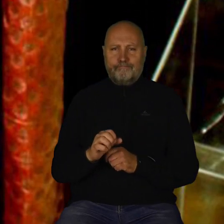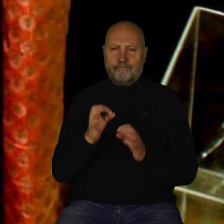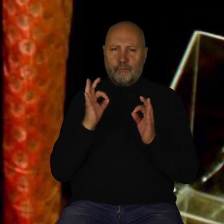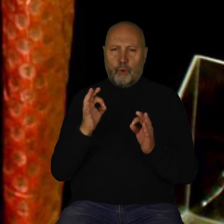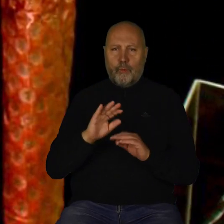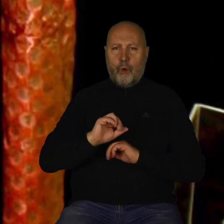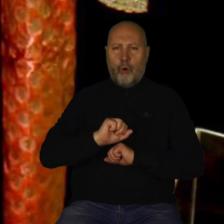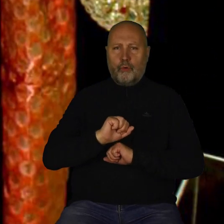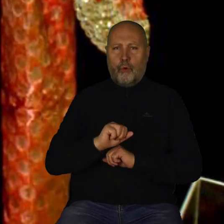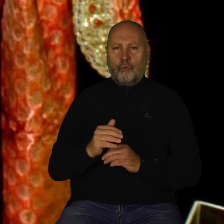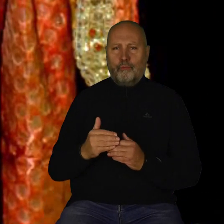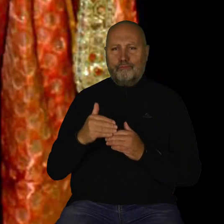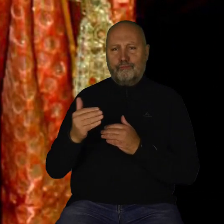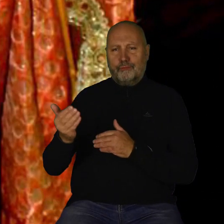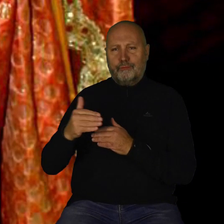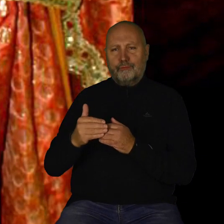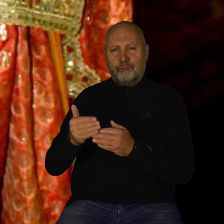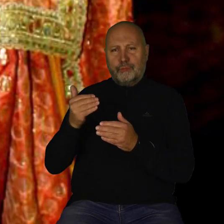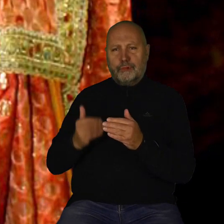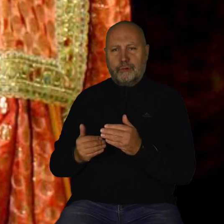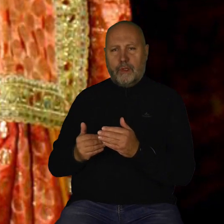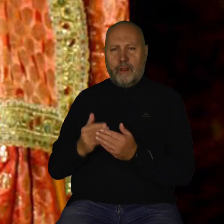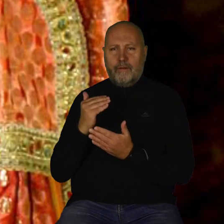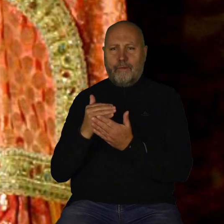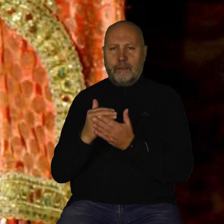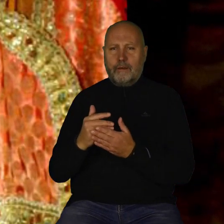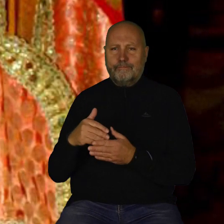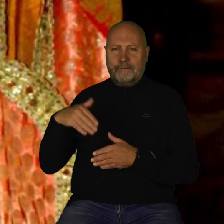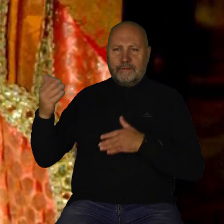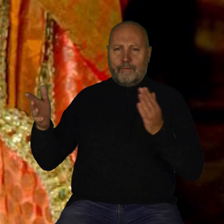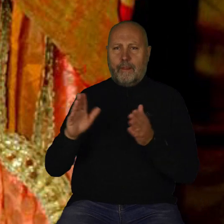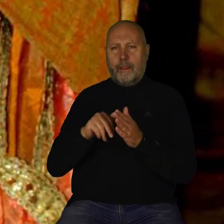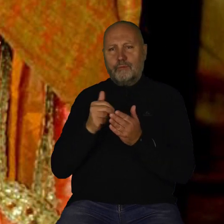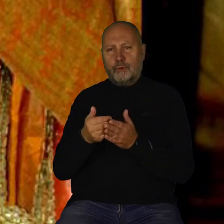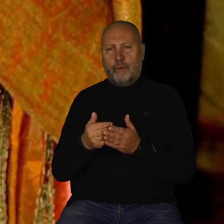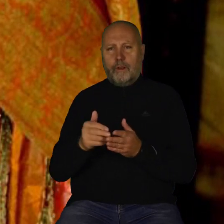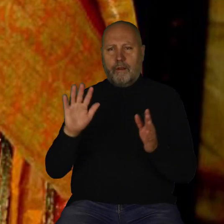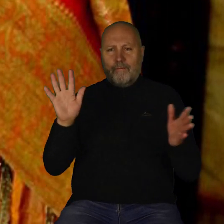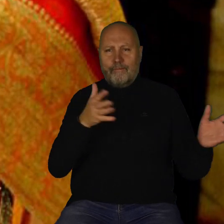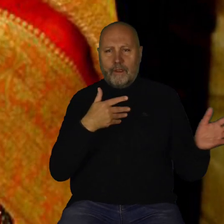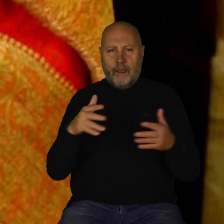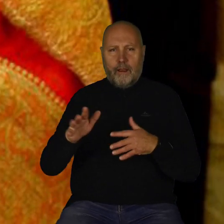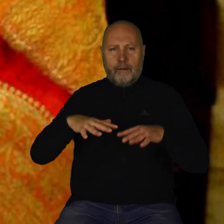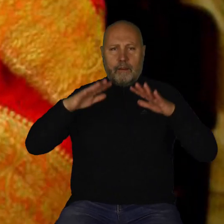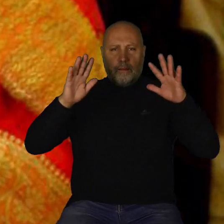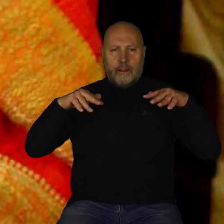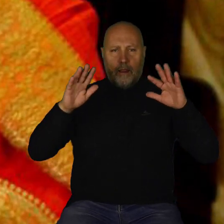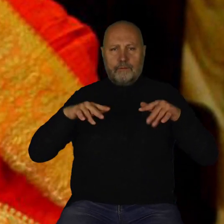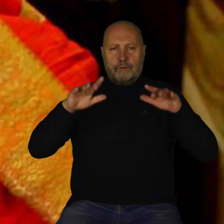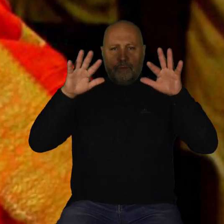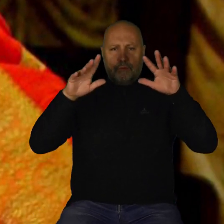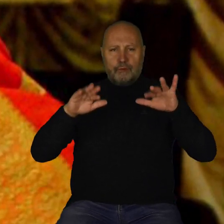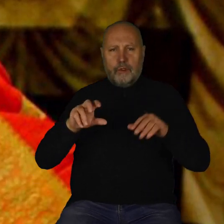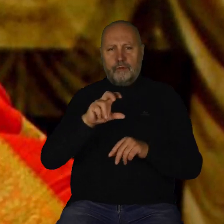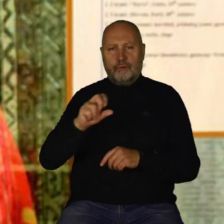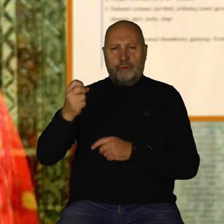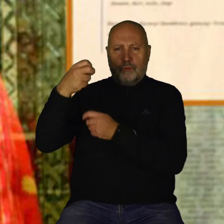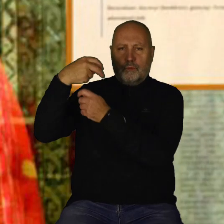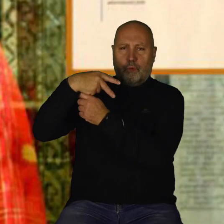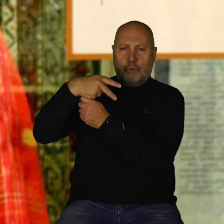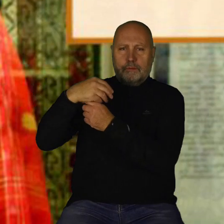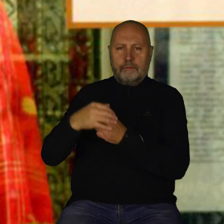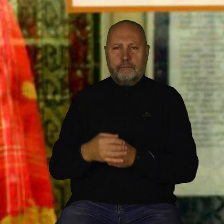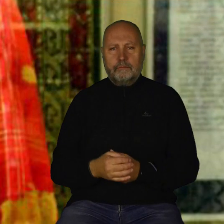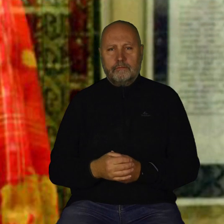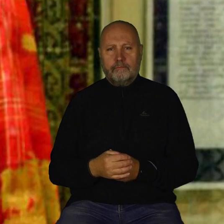stanowią skuteczną ochronę przed czynnikami zewnętrznymi takimi jak na przykład wiatr deszcz śnieg